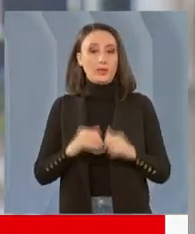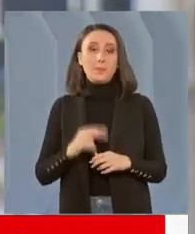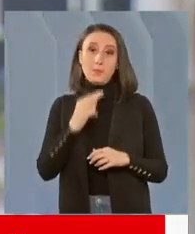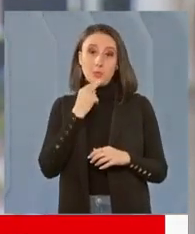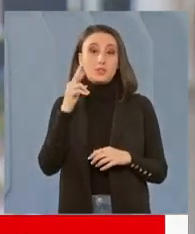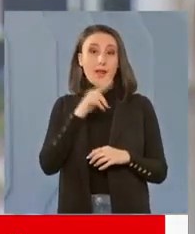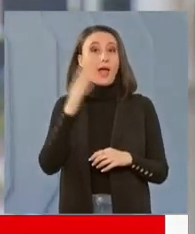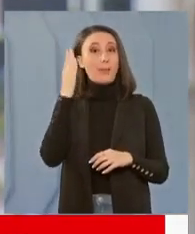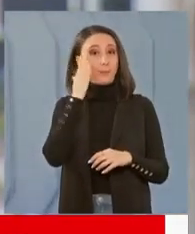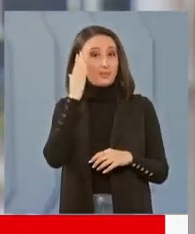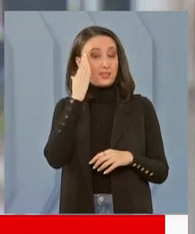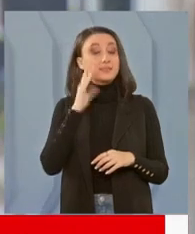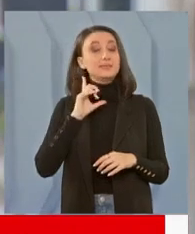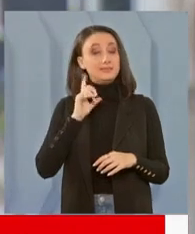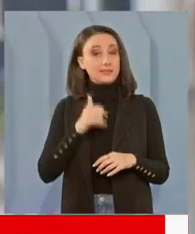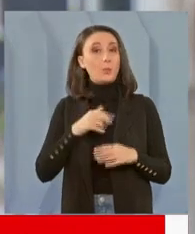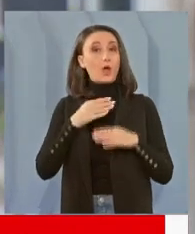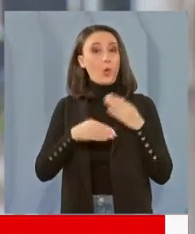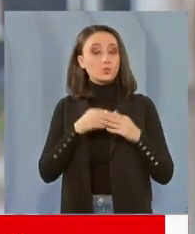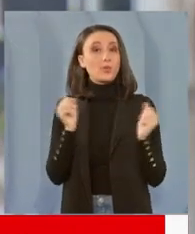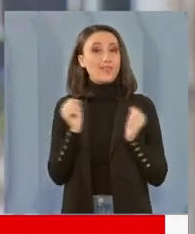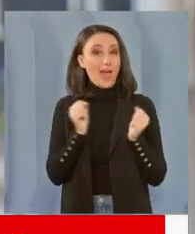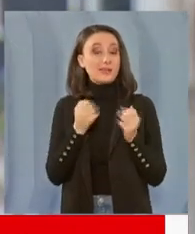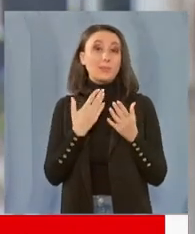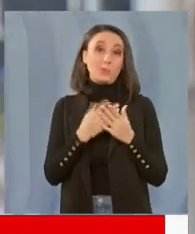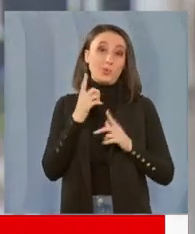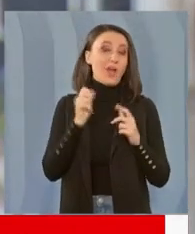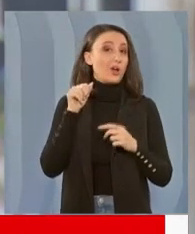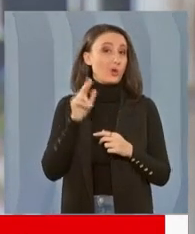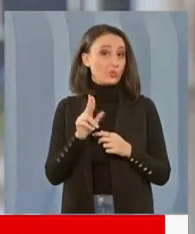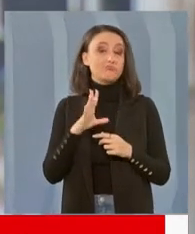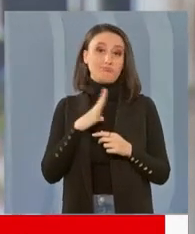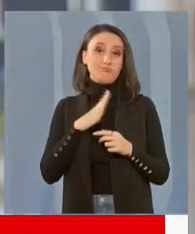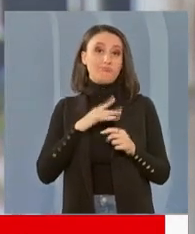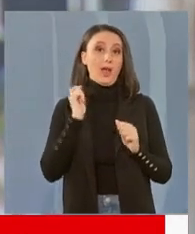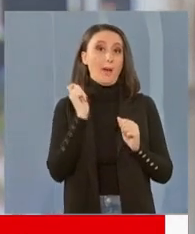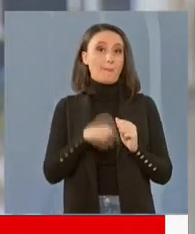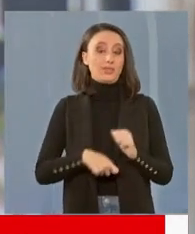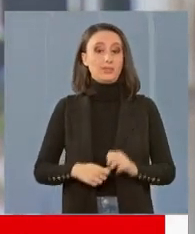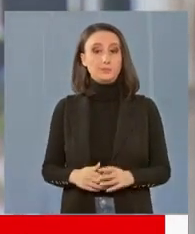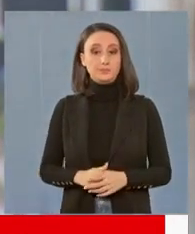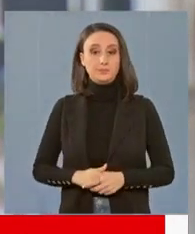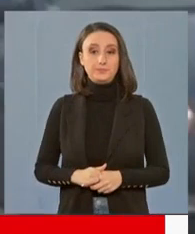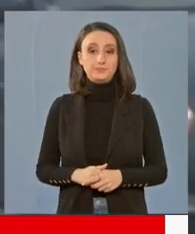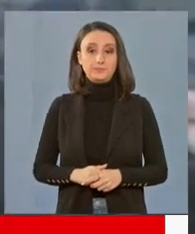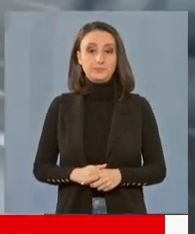Polițiștii le reamintesc șoferilor că trebuie să aibă cauciucuri de iarnă, pentru că, în caz contrar, riscă amenzi usturătoare.